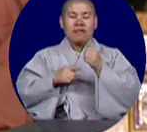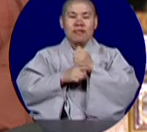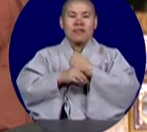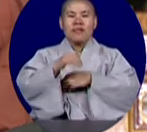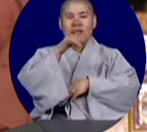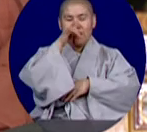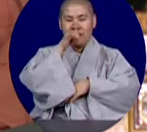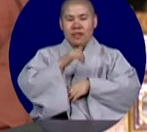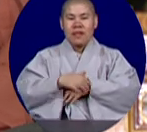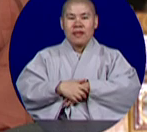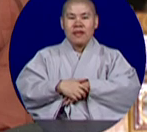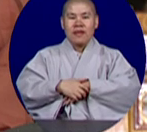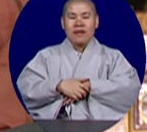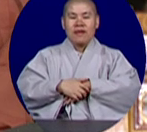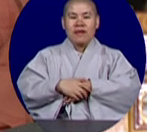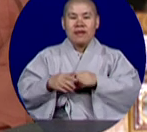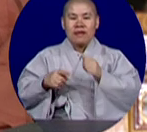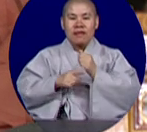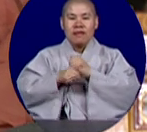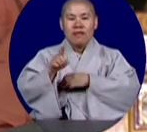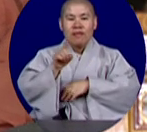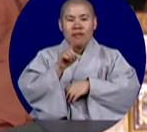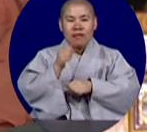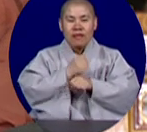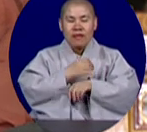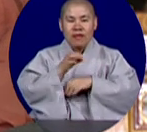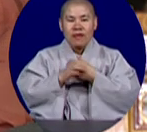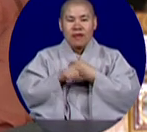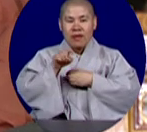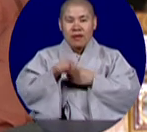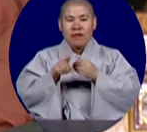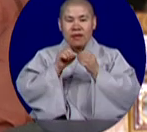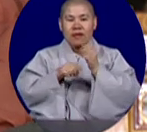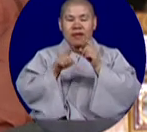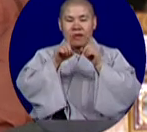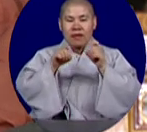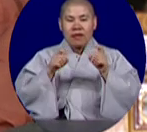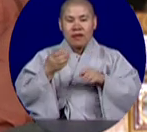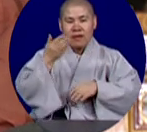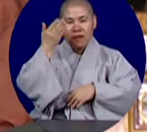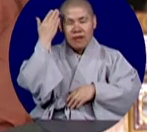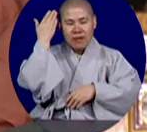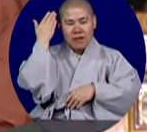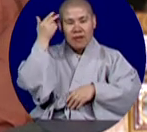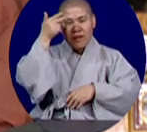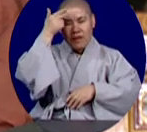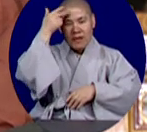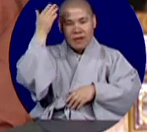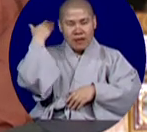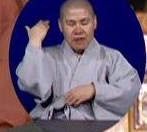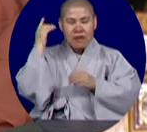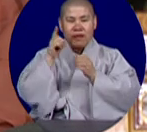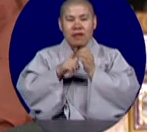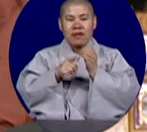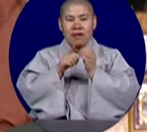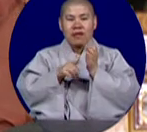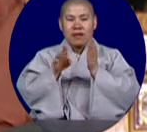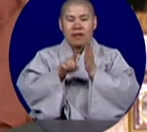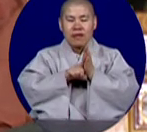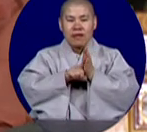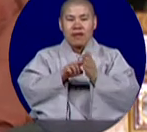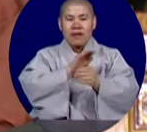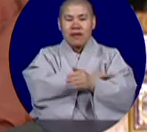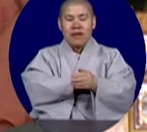이거예요. 사연이 있다. 뭔 사연이냐? 이절에 그 전에 불교를 잘 가르친